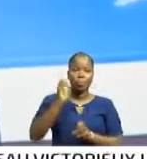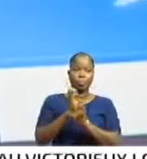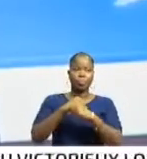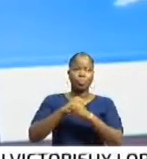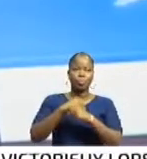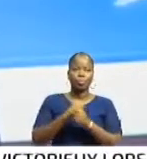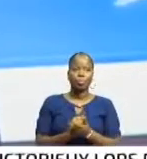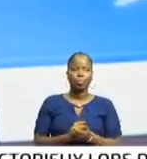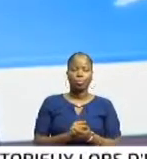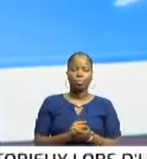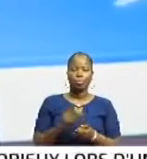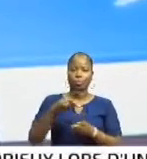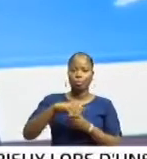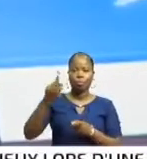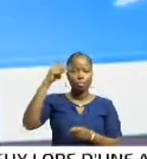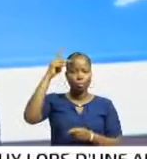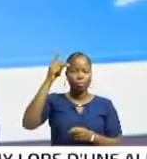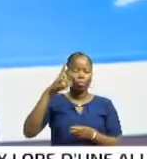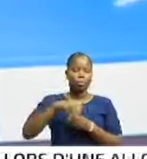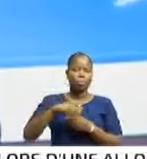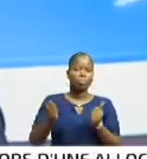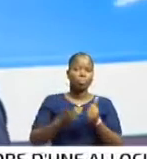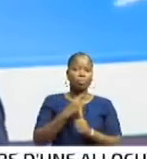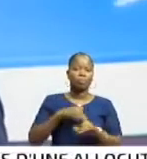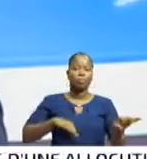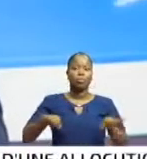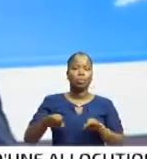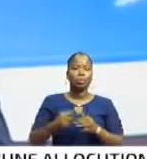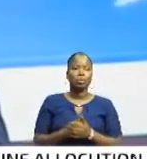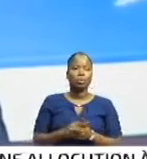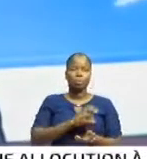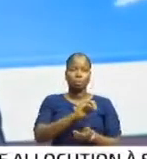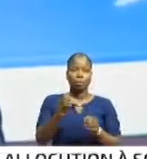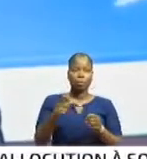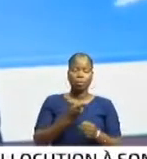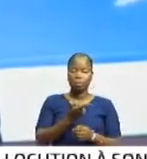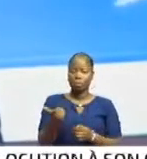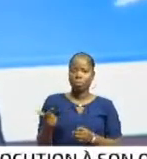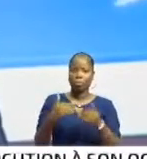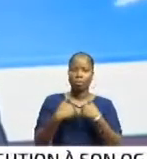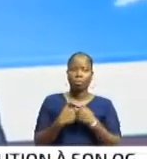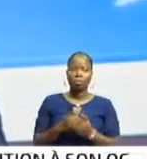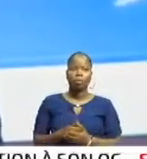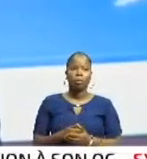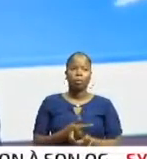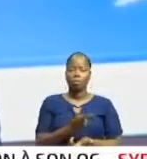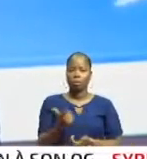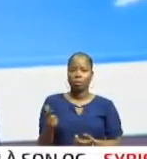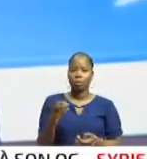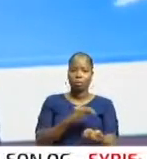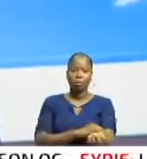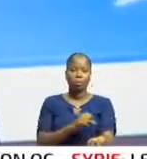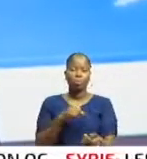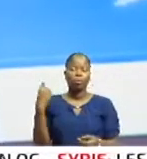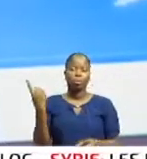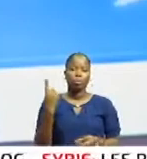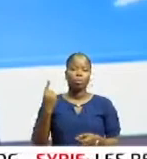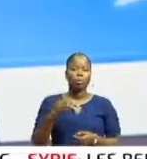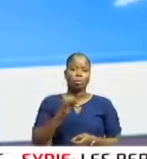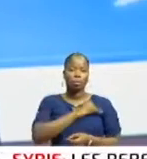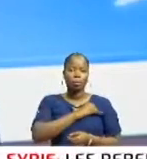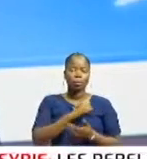parti politique il a été entendu par celle qu'il est un fonctionnaire ayant notifié lui doucement son coût toujours inspecteur des impôts